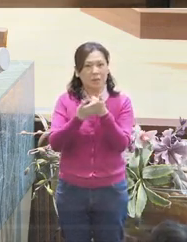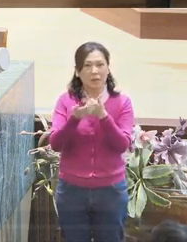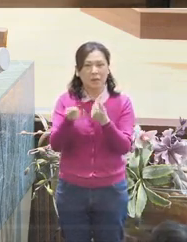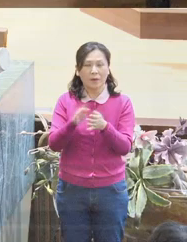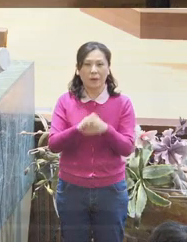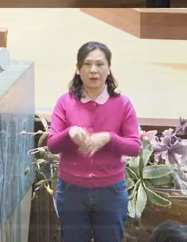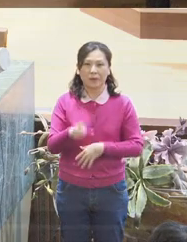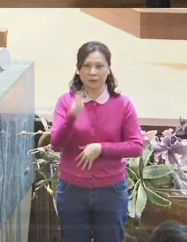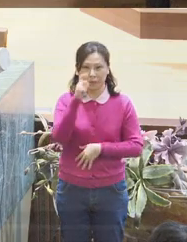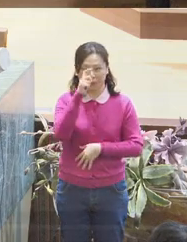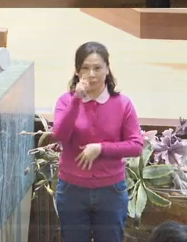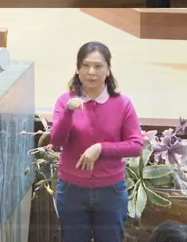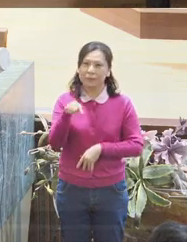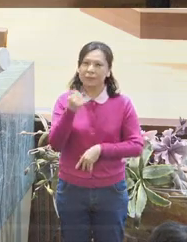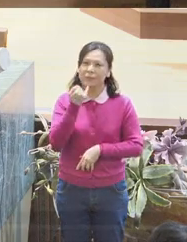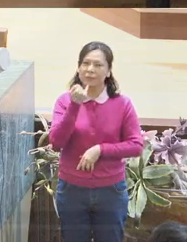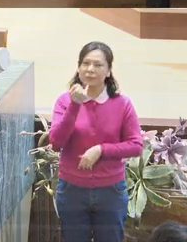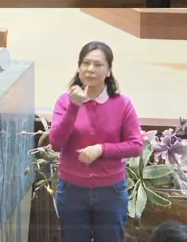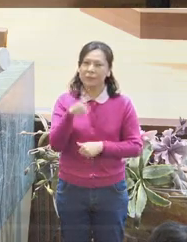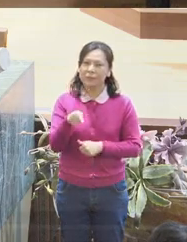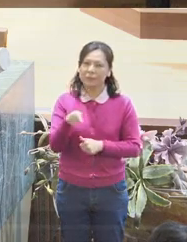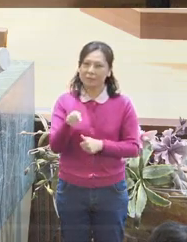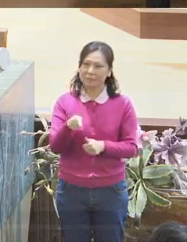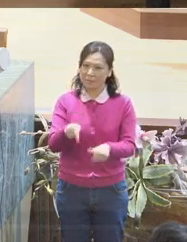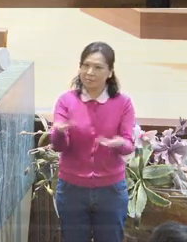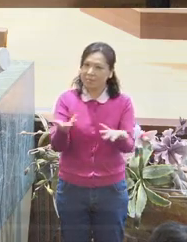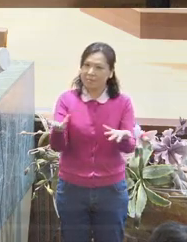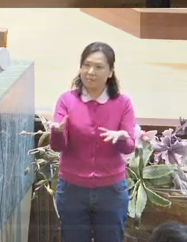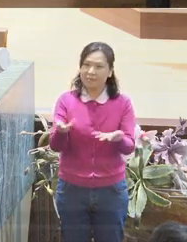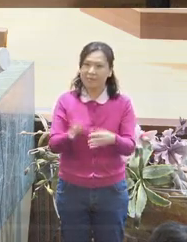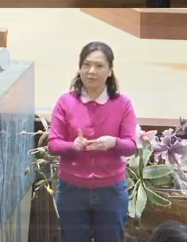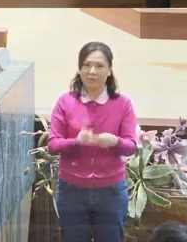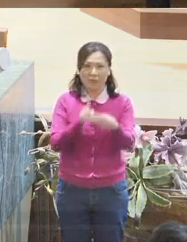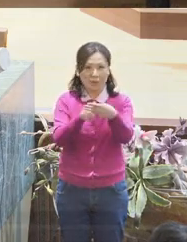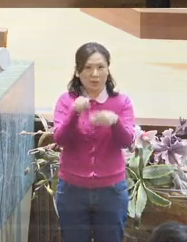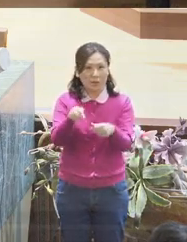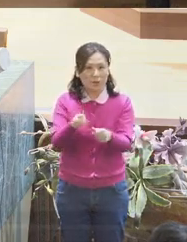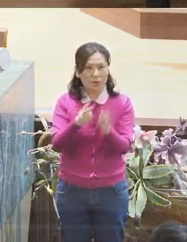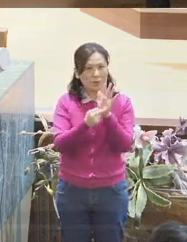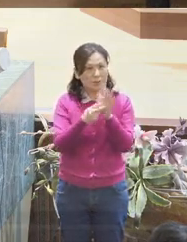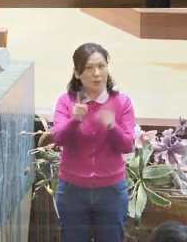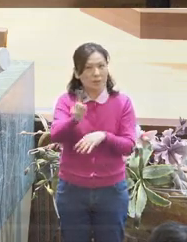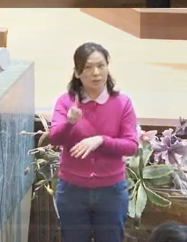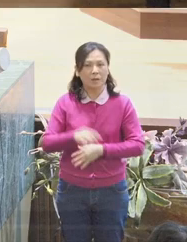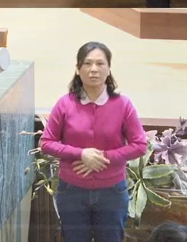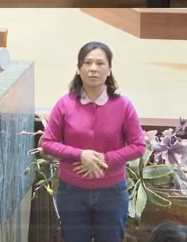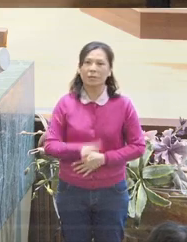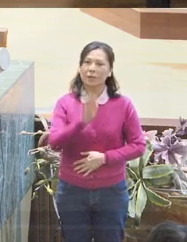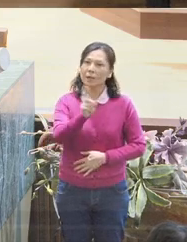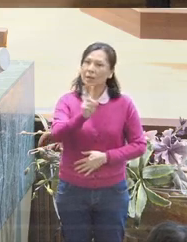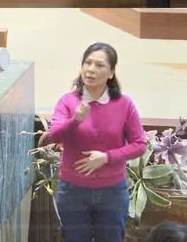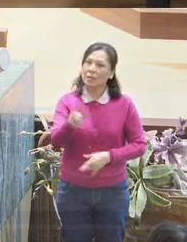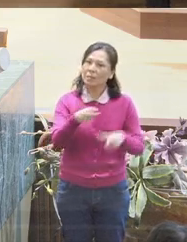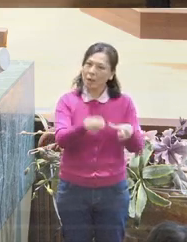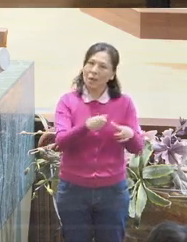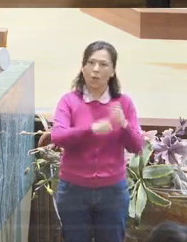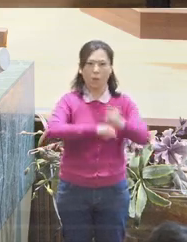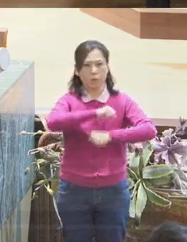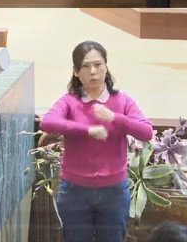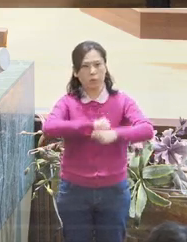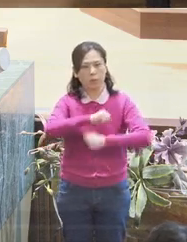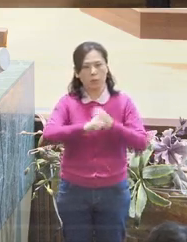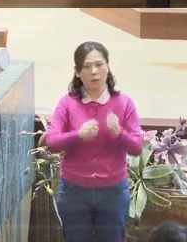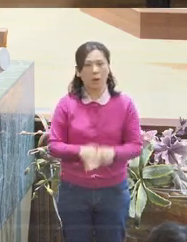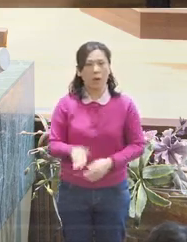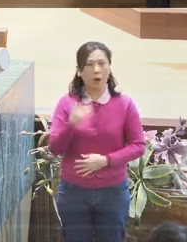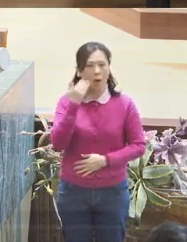街哦，就是防卫民主这件事情，它主要要想的就是有哪一些在公共生活里面，